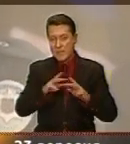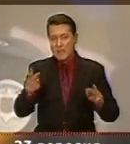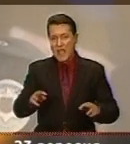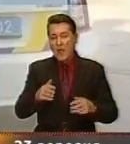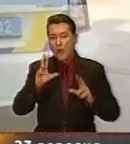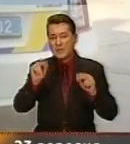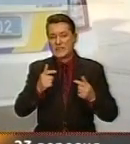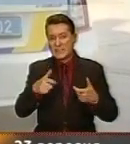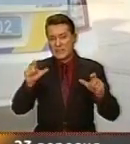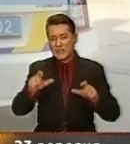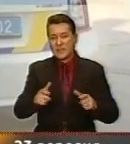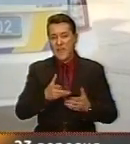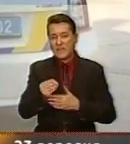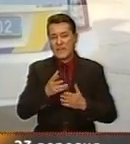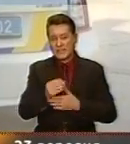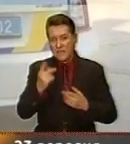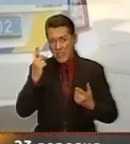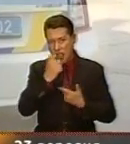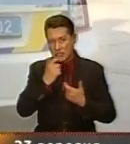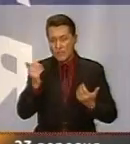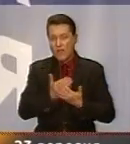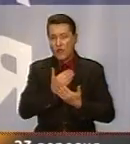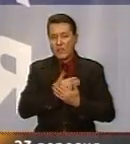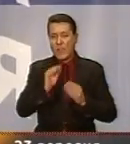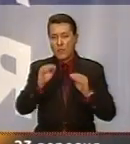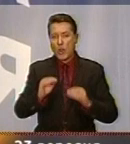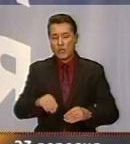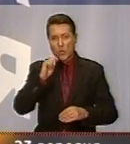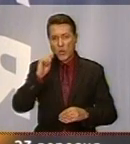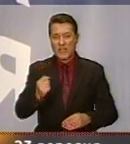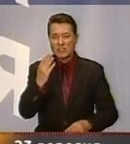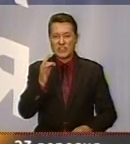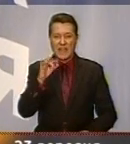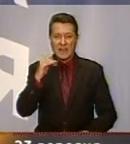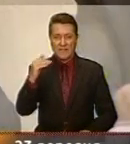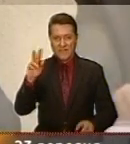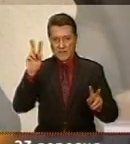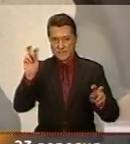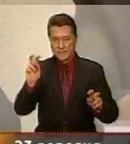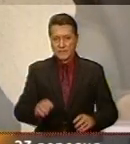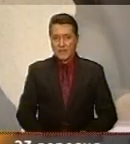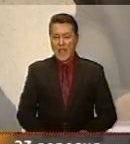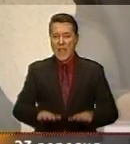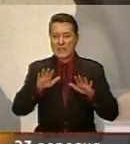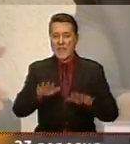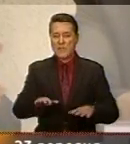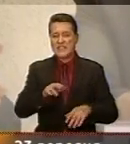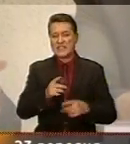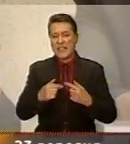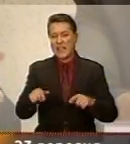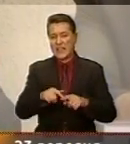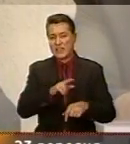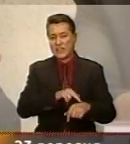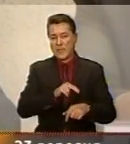на правоохоронців і анонсував новий проект «Український шериф». На місце дільничих